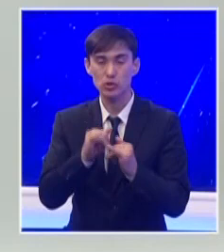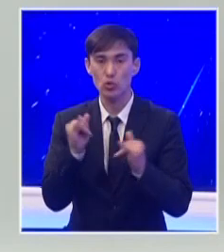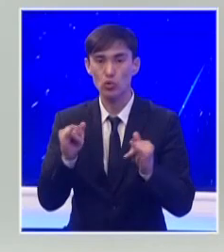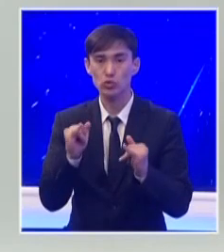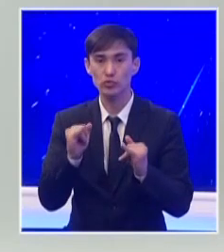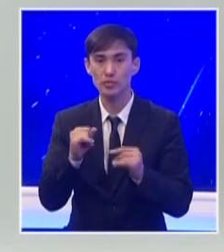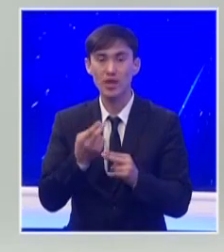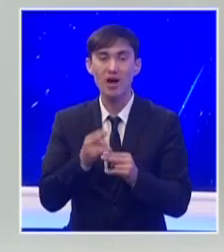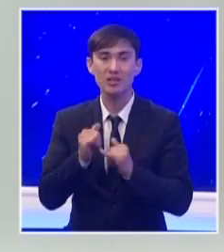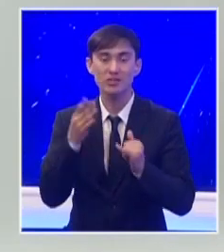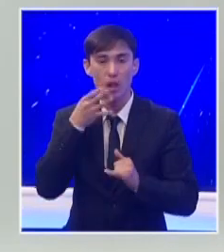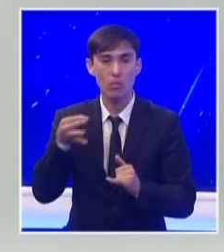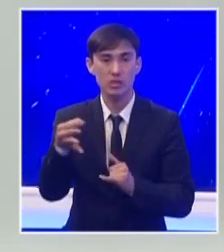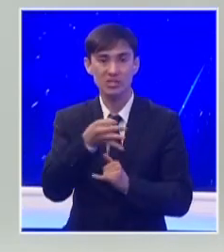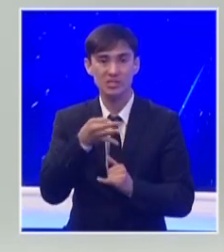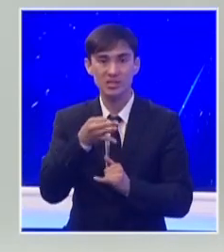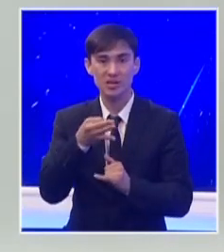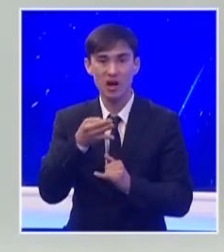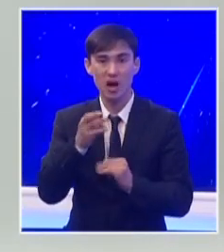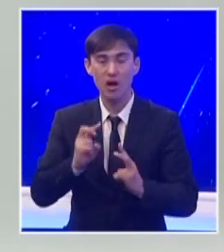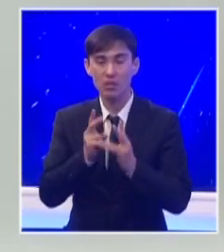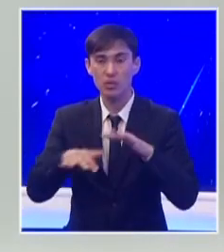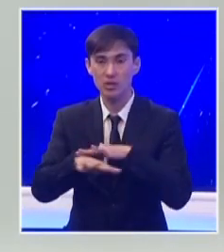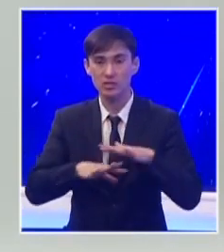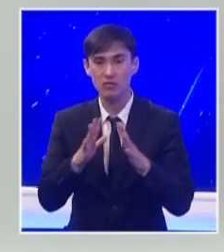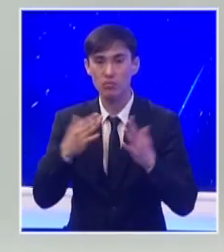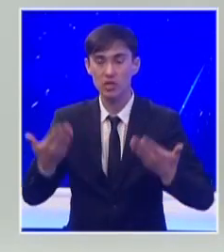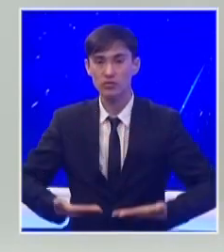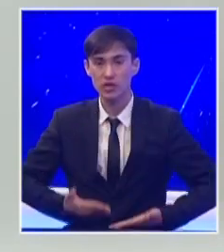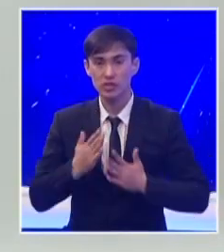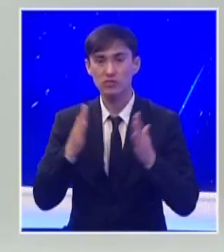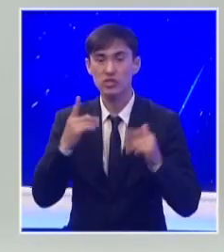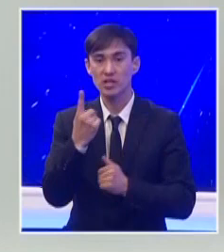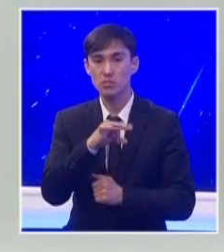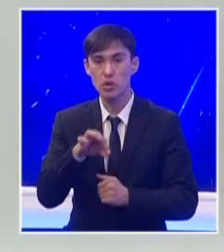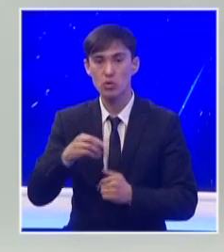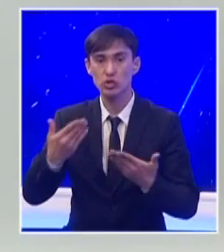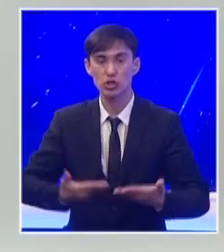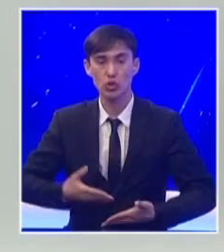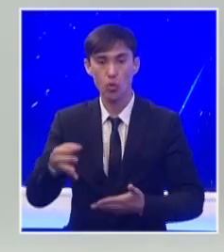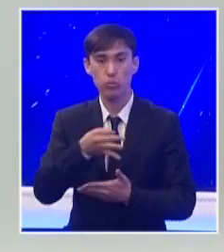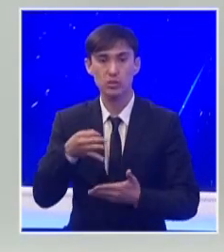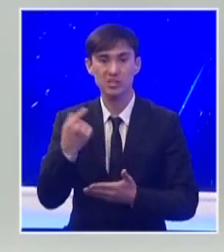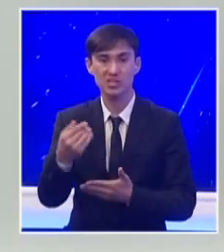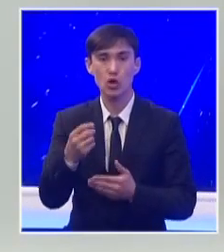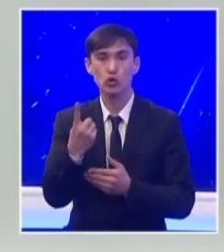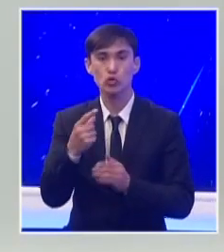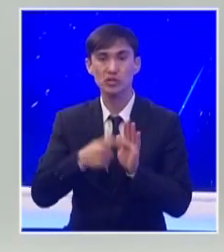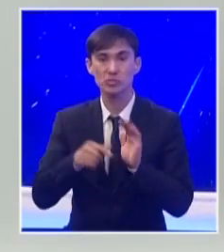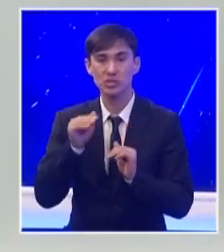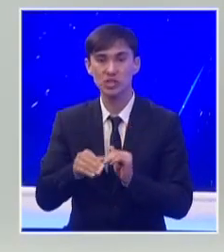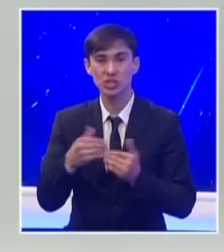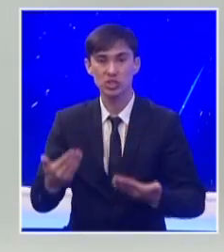а развития Алматинской агломерации, где проживает свыше 1 миллиона жителей области. Из них 170 тысяч человек